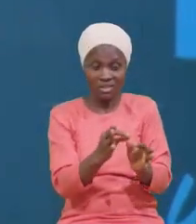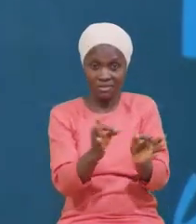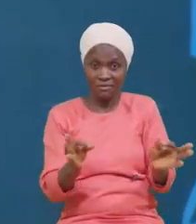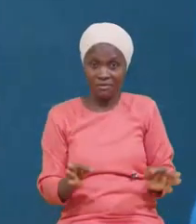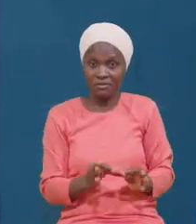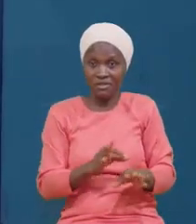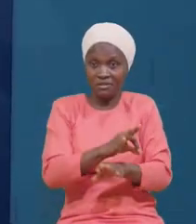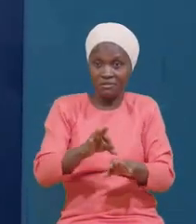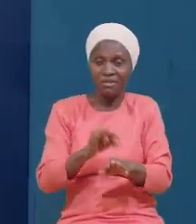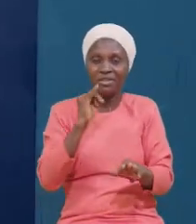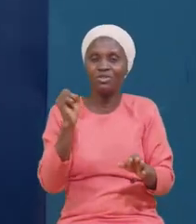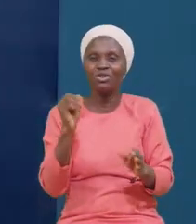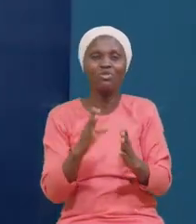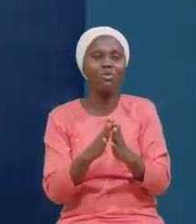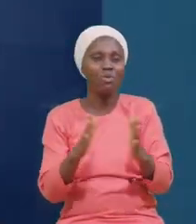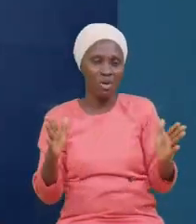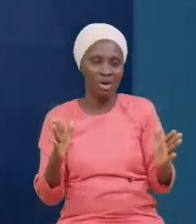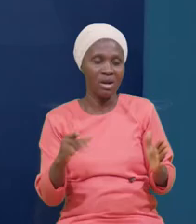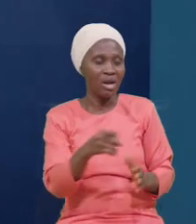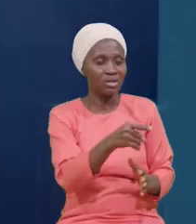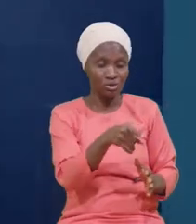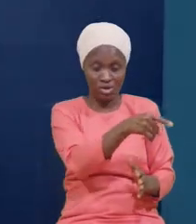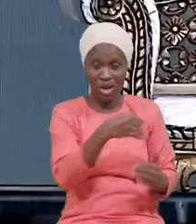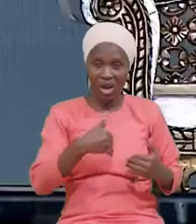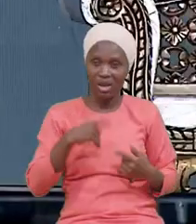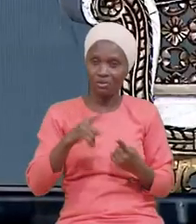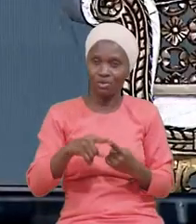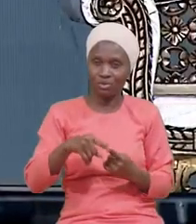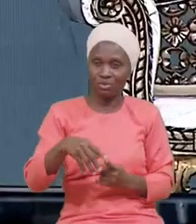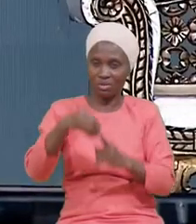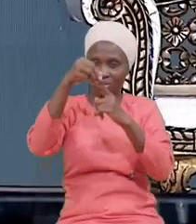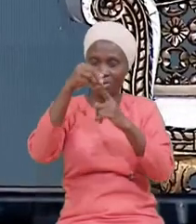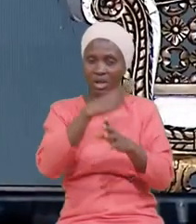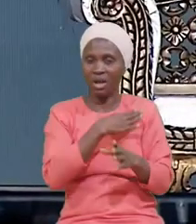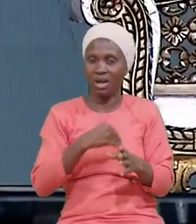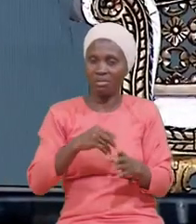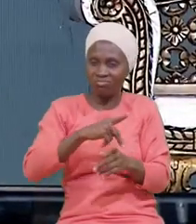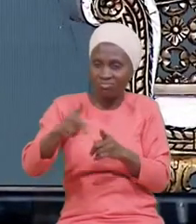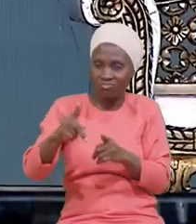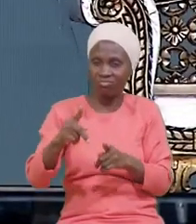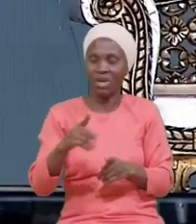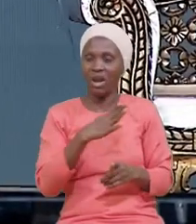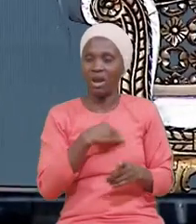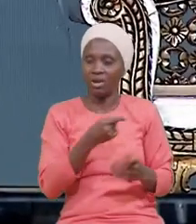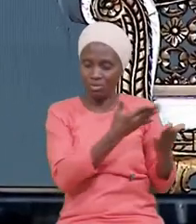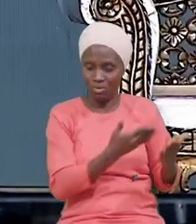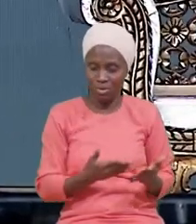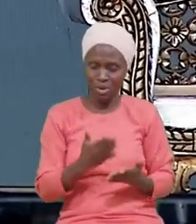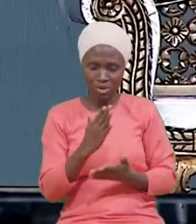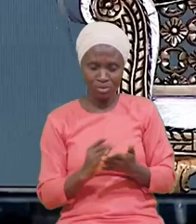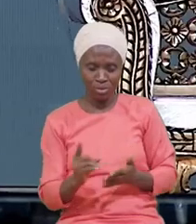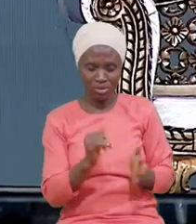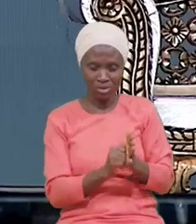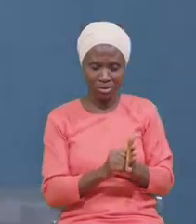దాన్ని గమనించినప్పుడు they have to specialize. వారు దాంట్లో ప్రత్యేకత పొందాలి. And when you bring somebody possessed with devils to